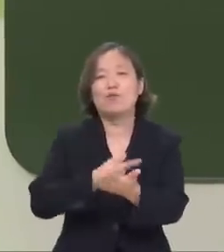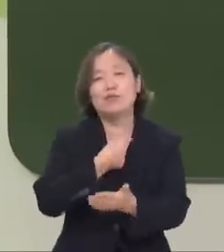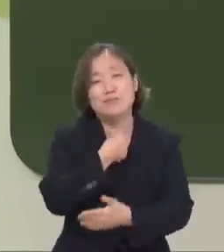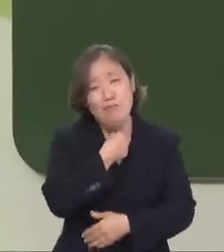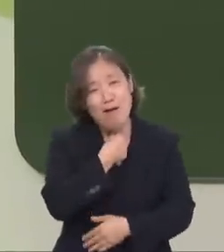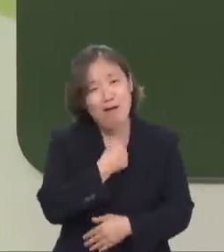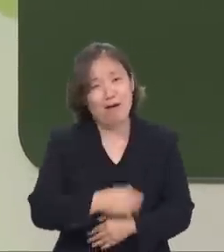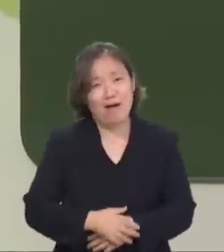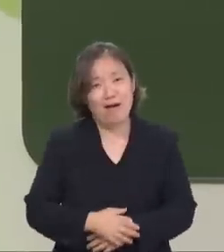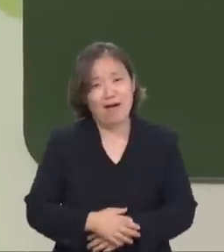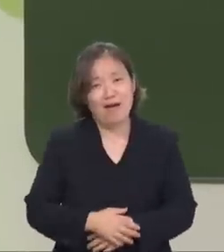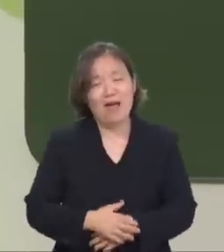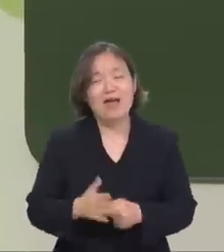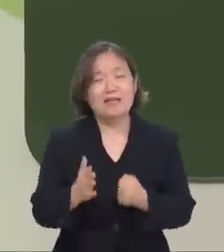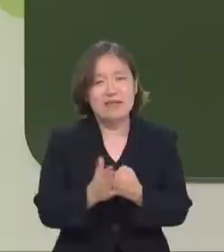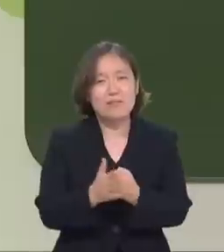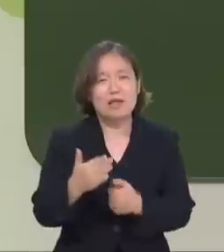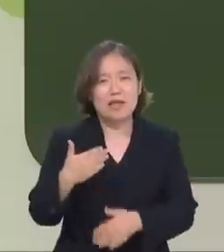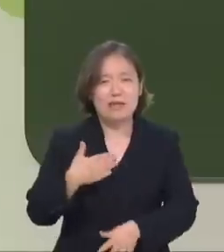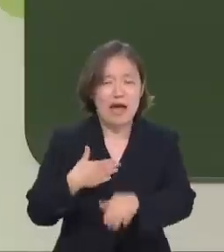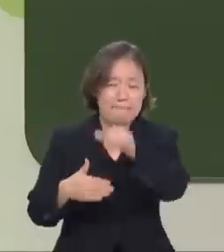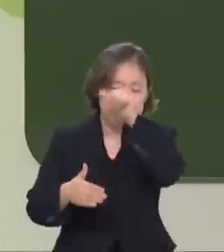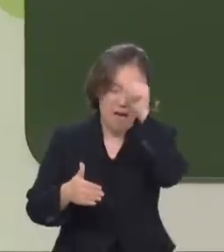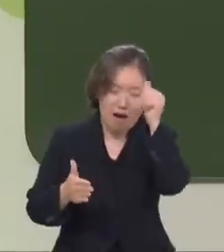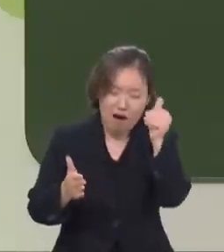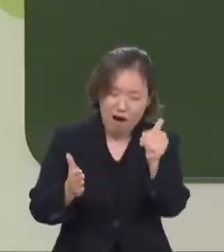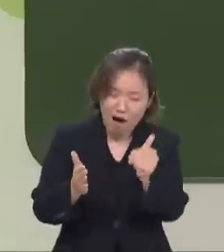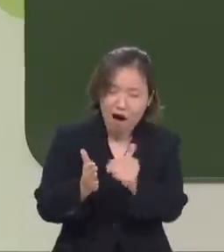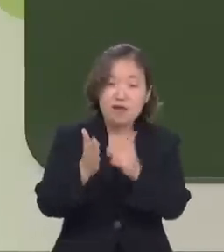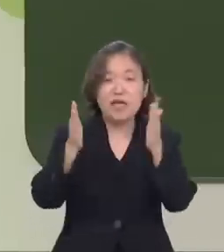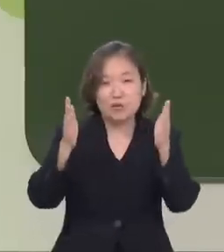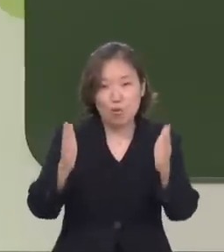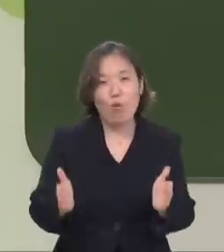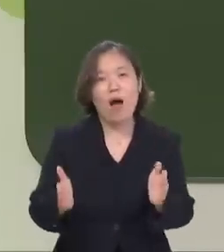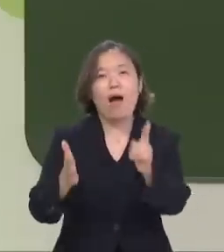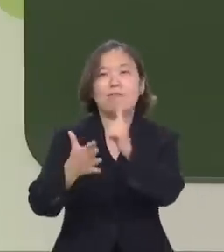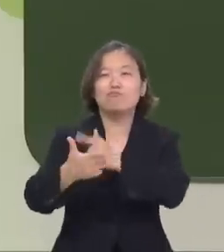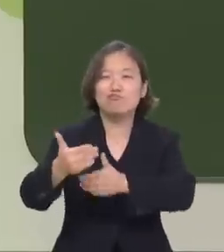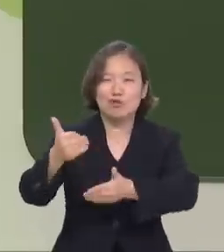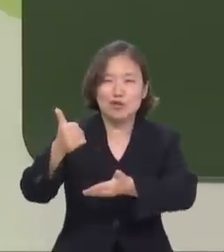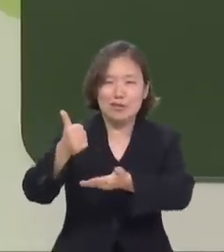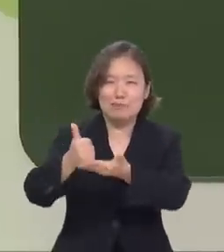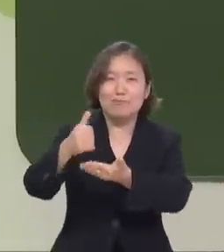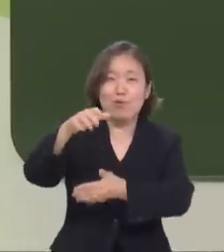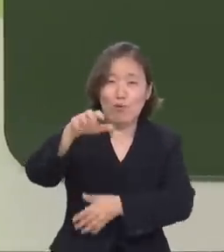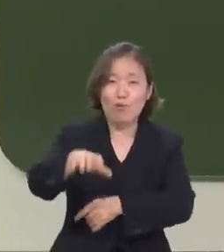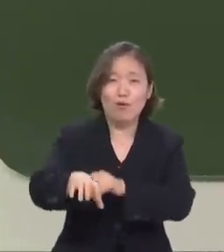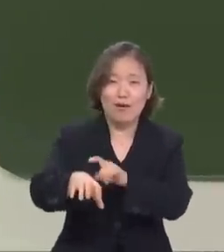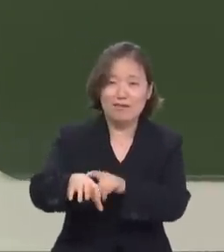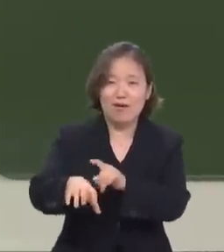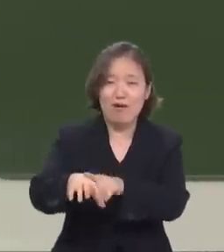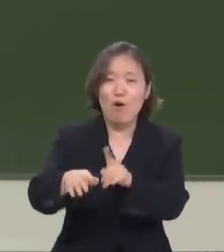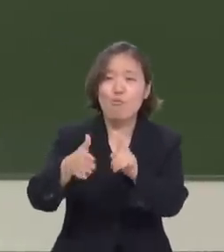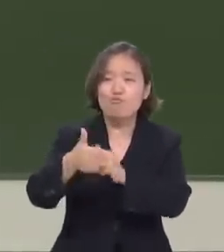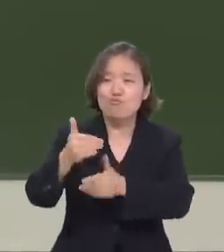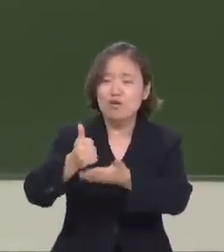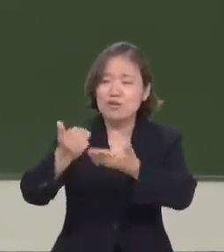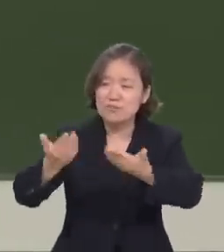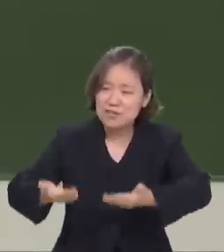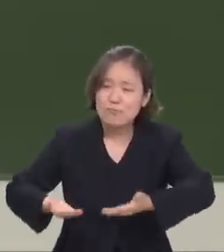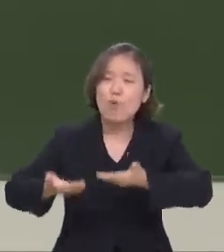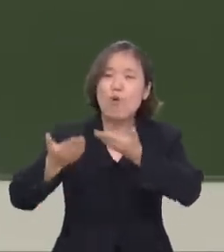평생 남은 생애 동안 부처님 도량에서 부처님 시봉하면서 힘 닿는